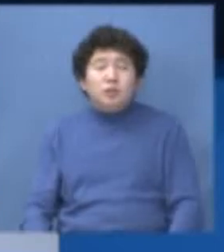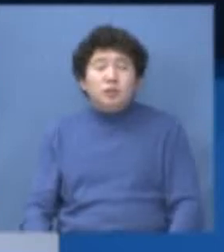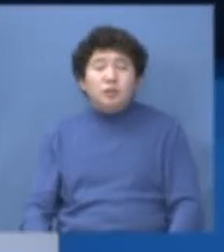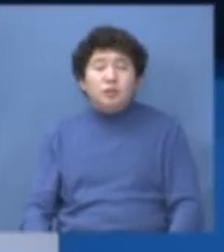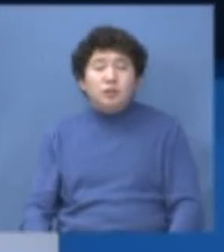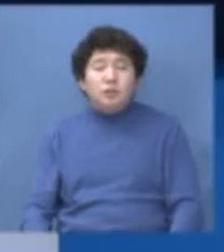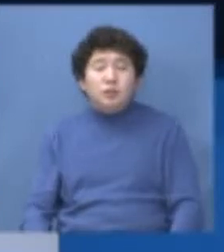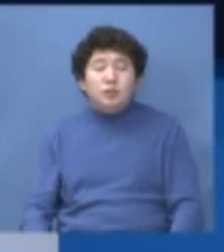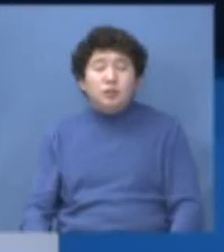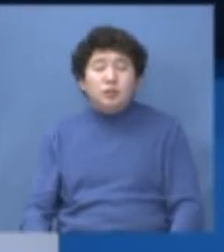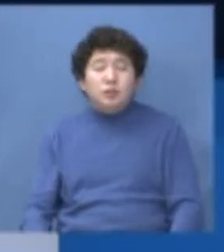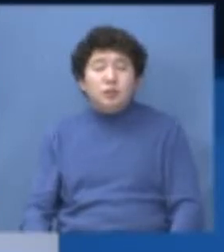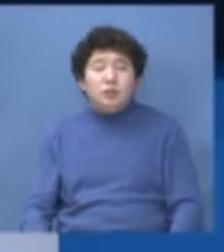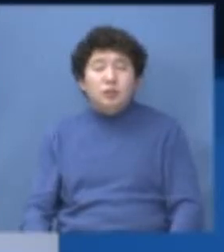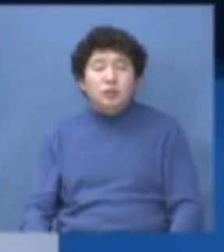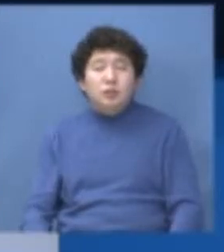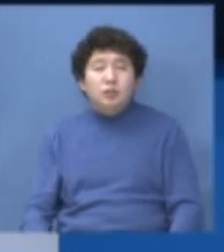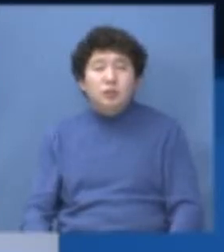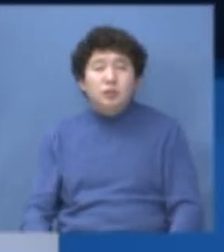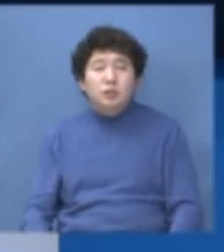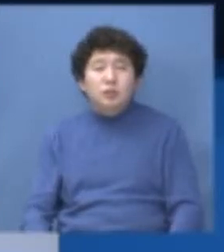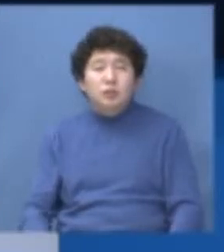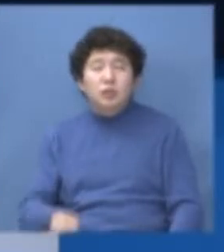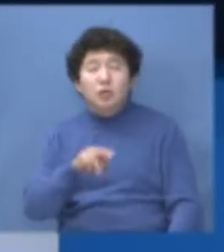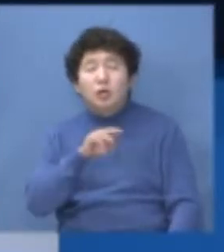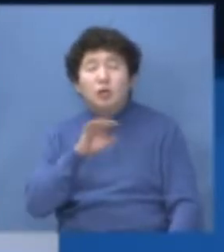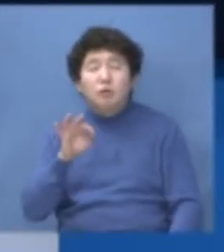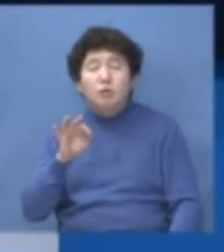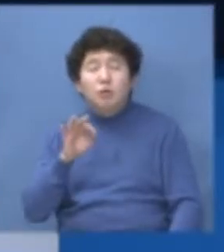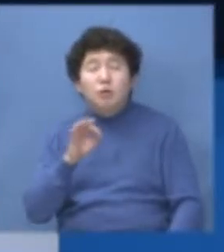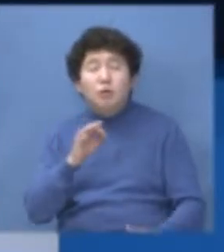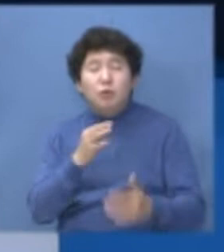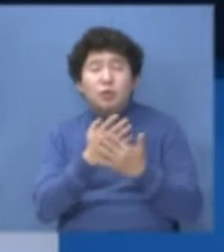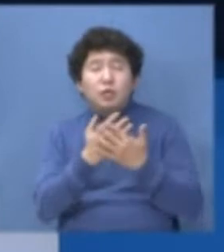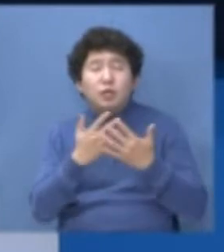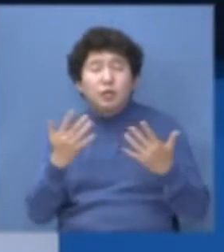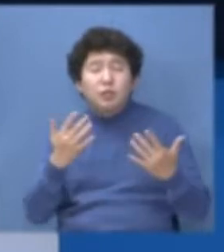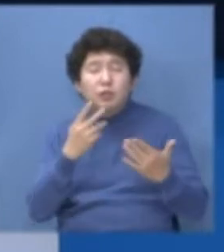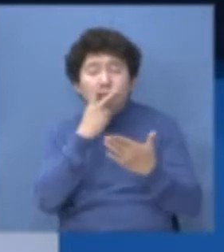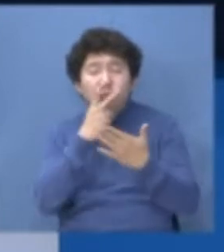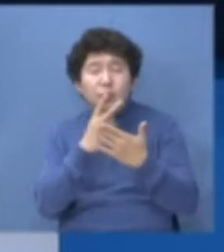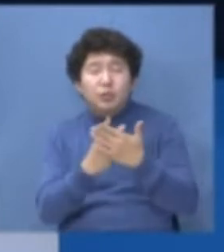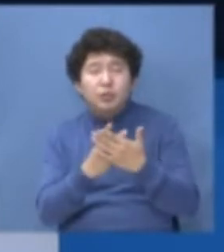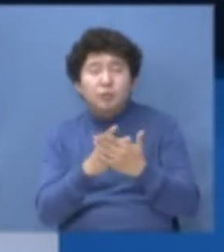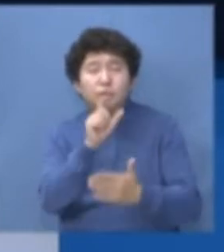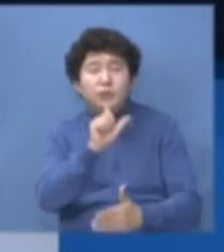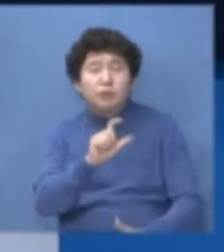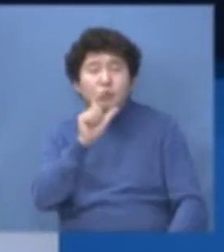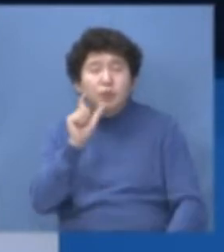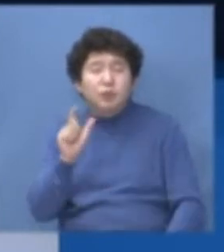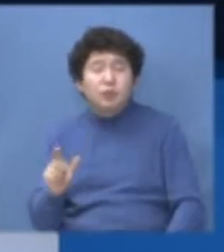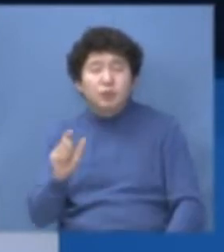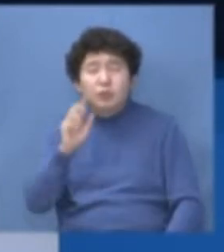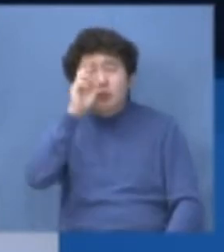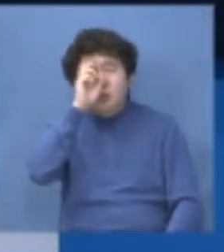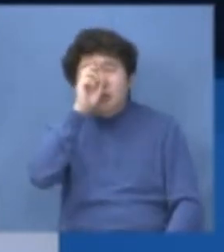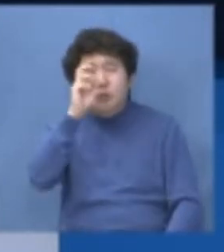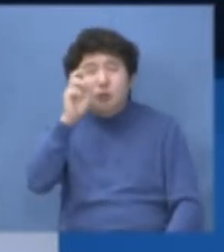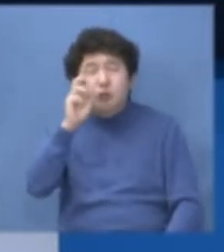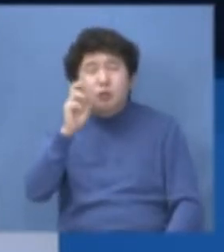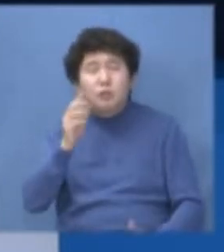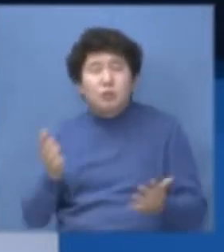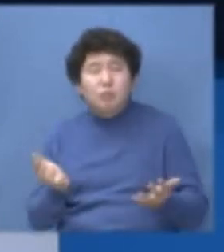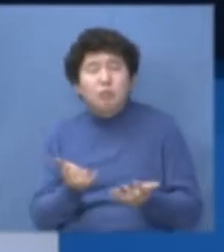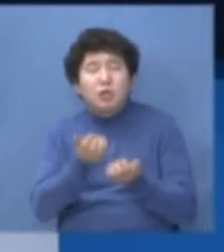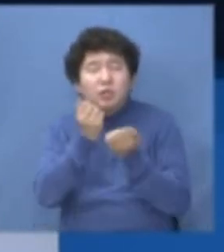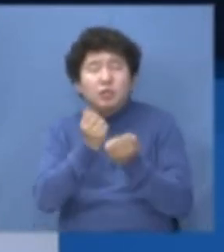Әлеуметтік саланың дамуын бірнеше көрсеткіштер бойынша бақылауға болады. Оның қатарында азаматтарға көрсетілетін мемлекеттік қолдаудың